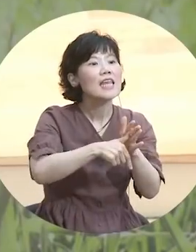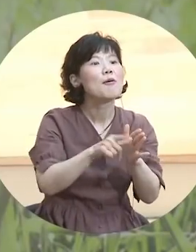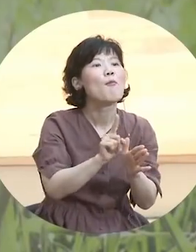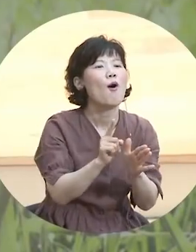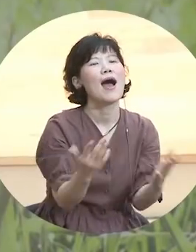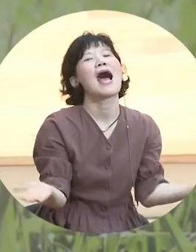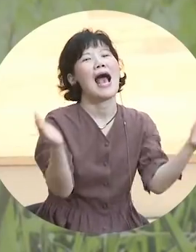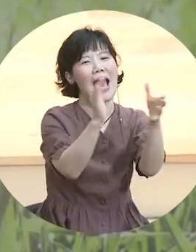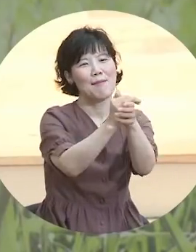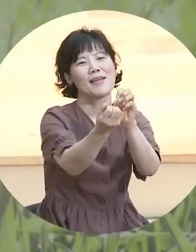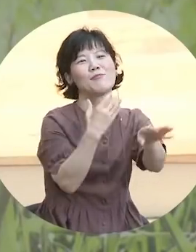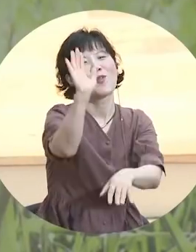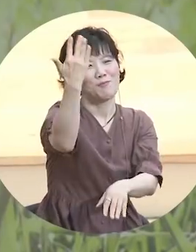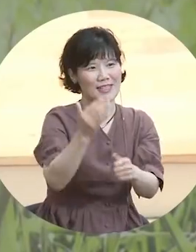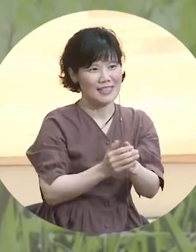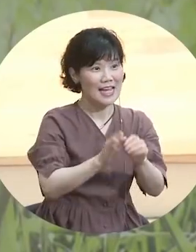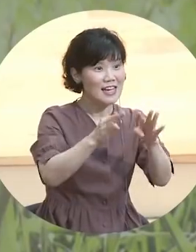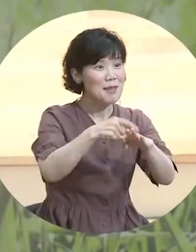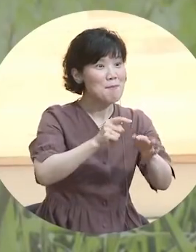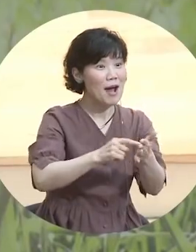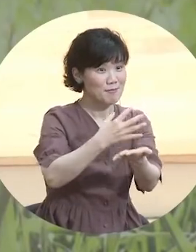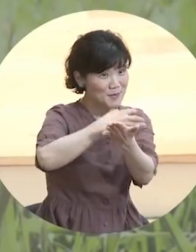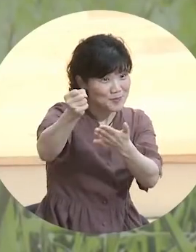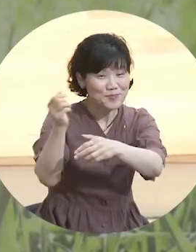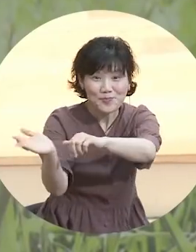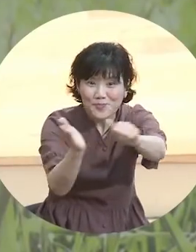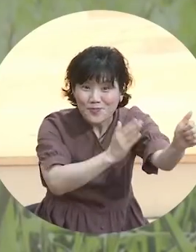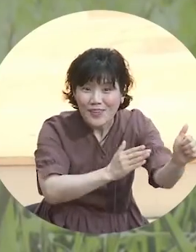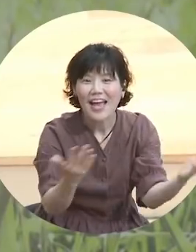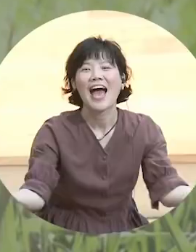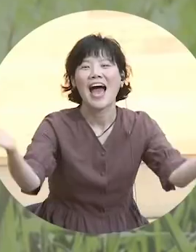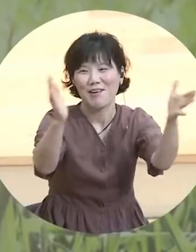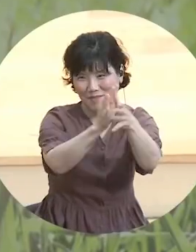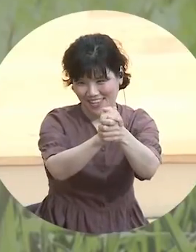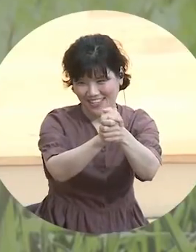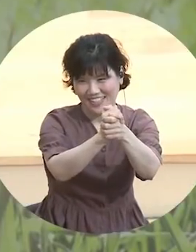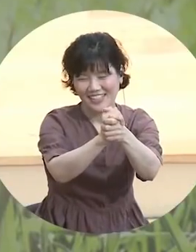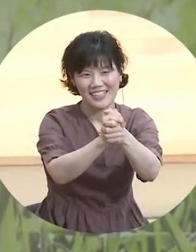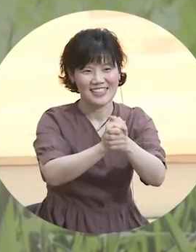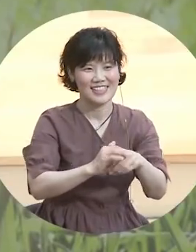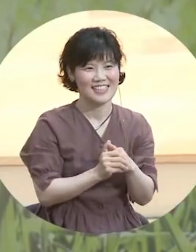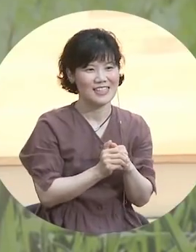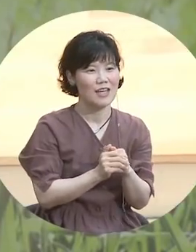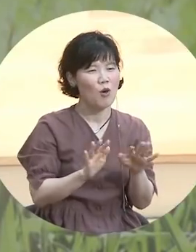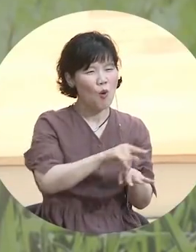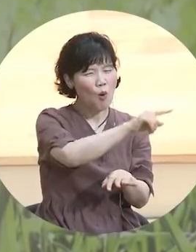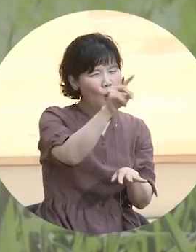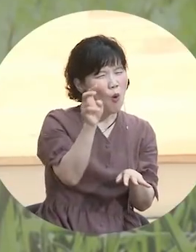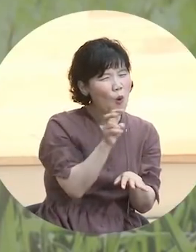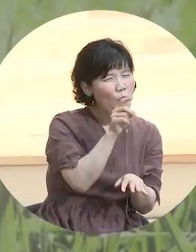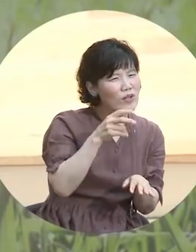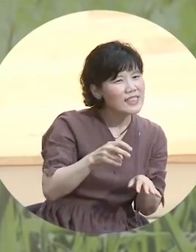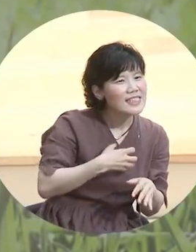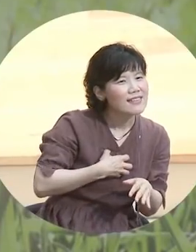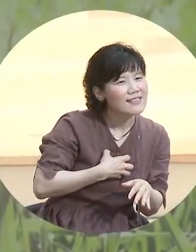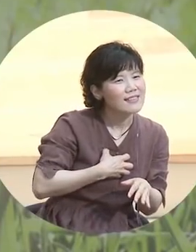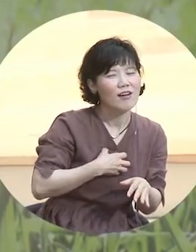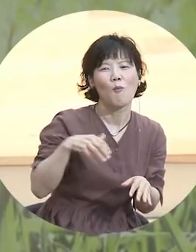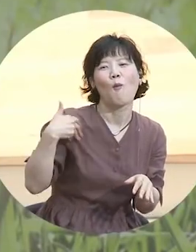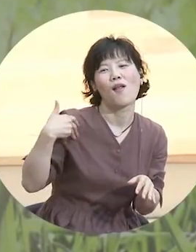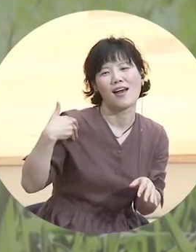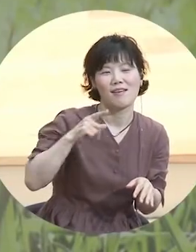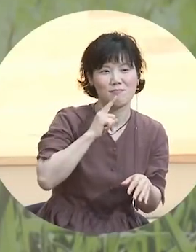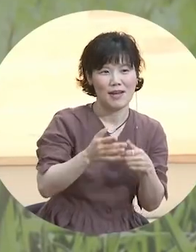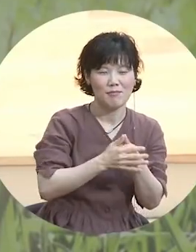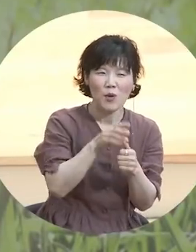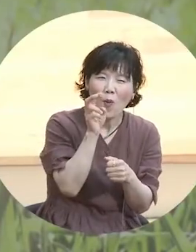된다고요? 아멘 하면 된다고요. 열린 마음으로 말씀 받을 수 있기를 바랍니다. 그런데 혹시나 여러분 속에 그런 걱정 있는 분들이 계실